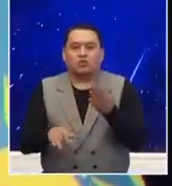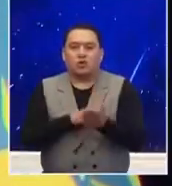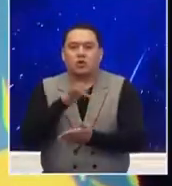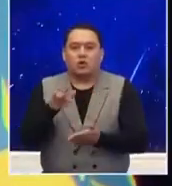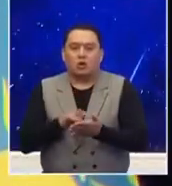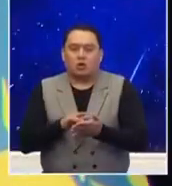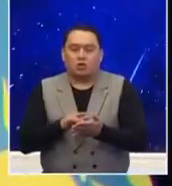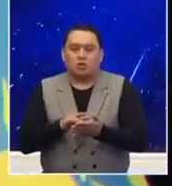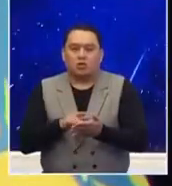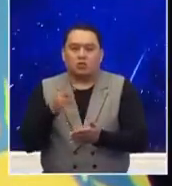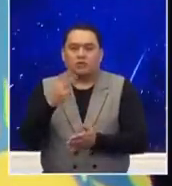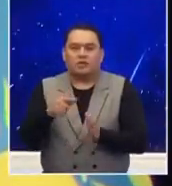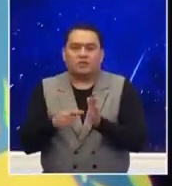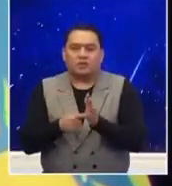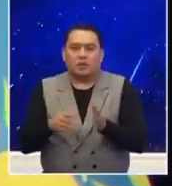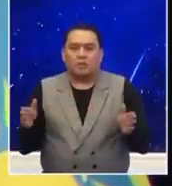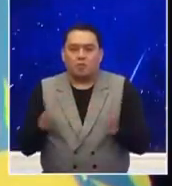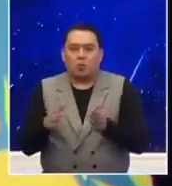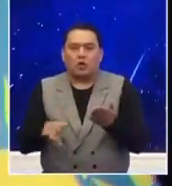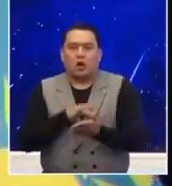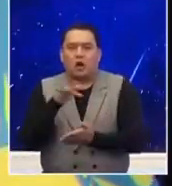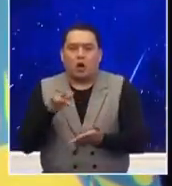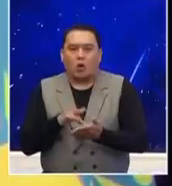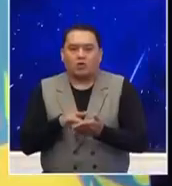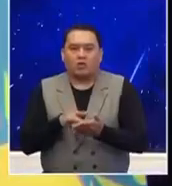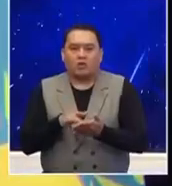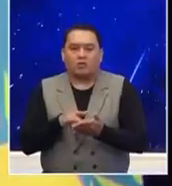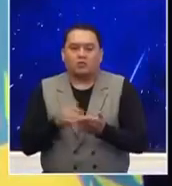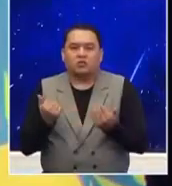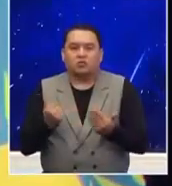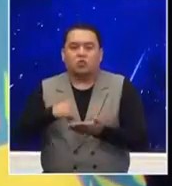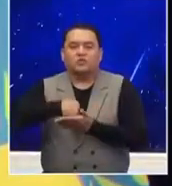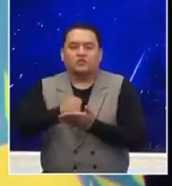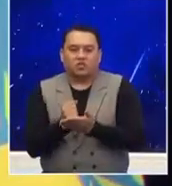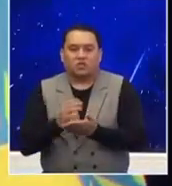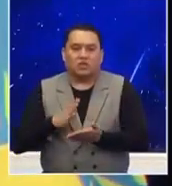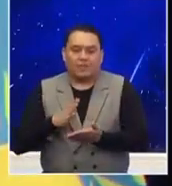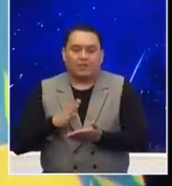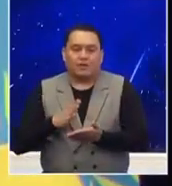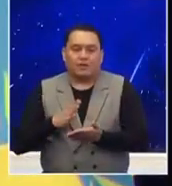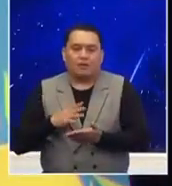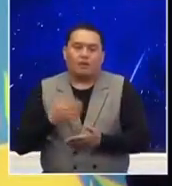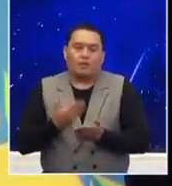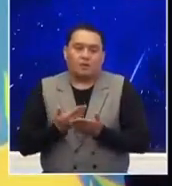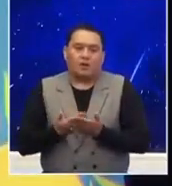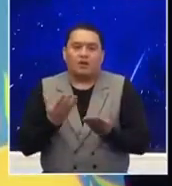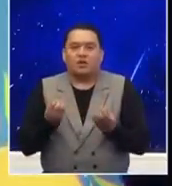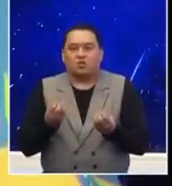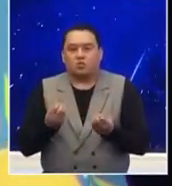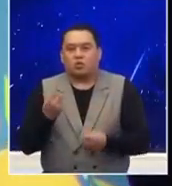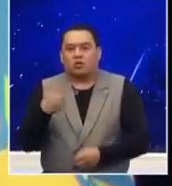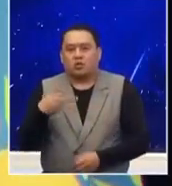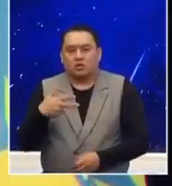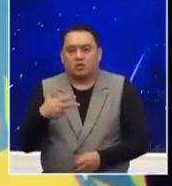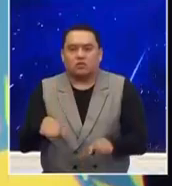Республики Казахстан, 27 – это моногорода. На сегодняшний день определены моногорода. И еще порядка, наверное, 30 городов,